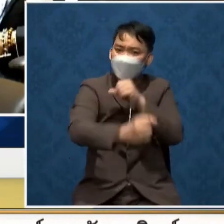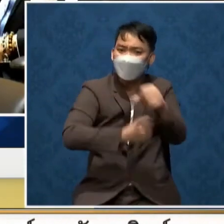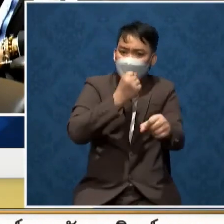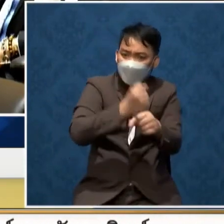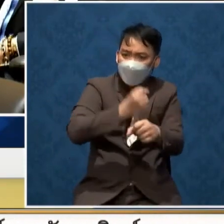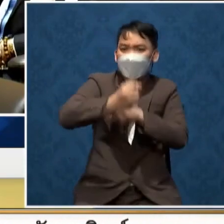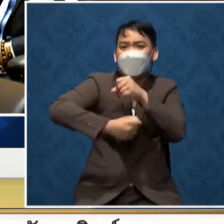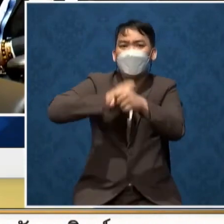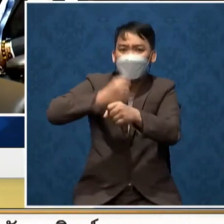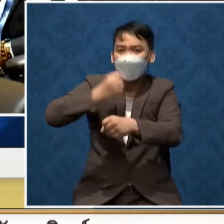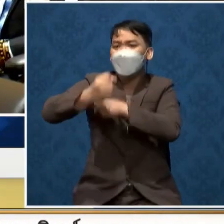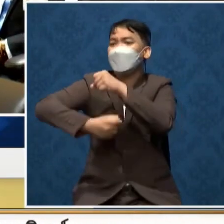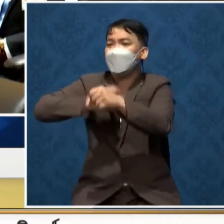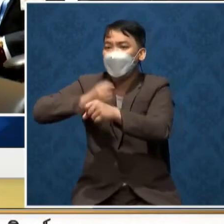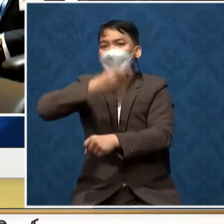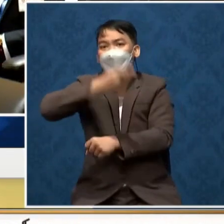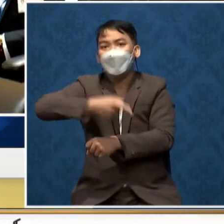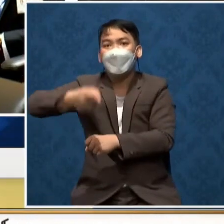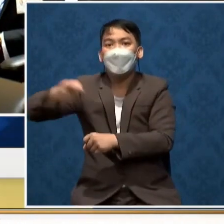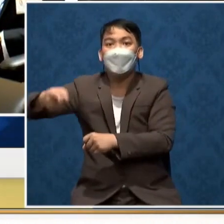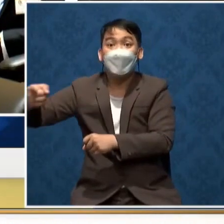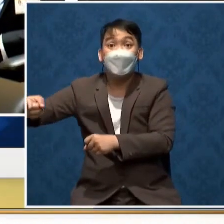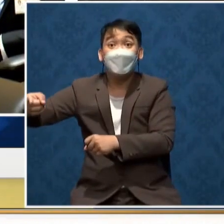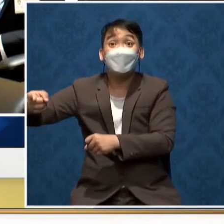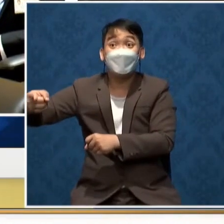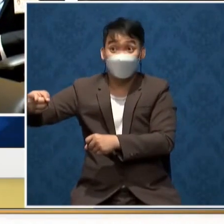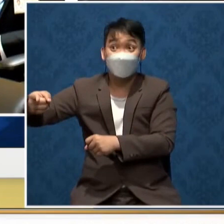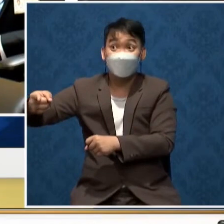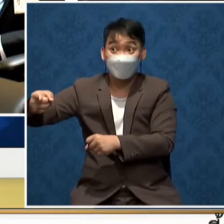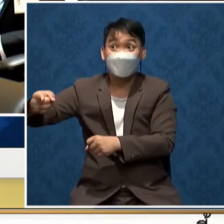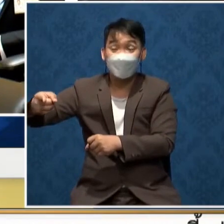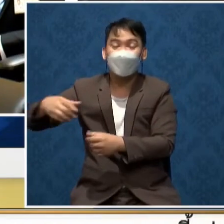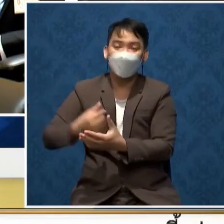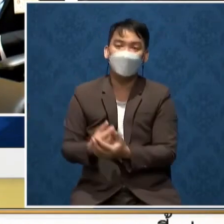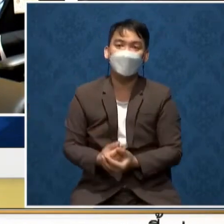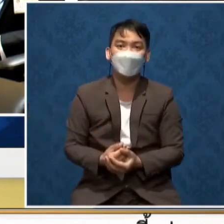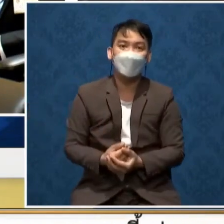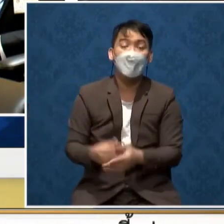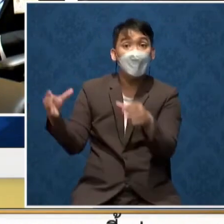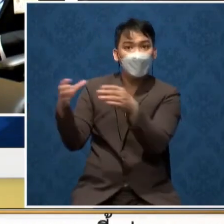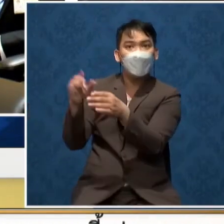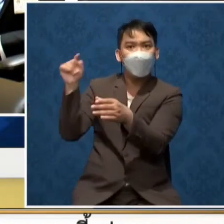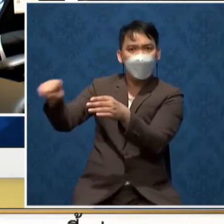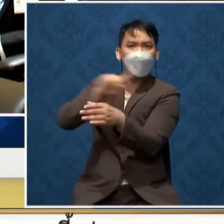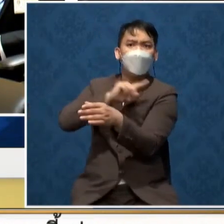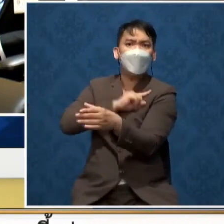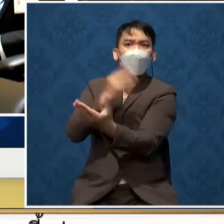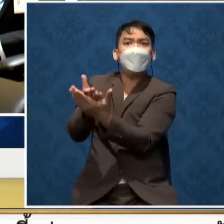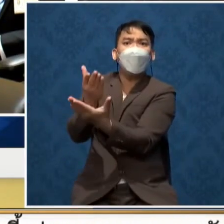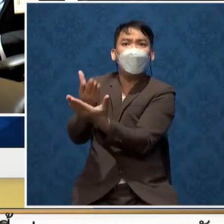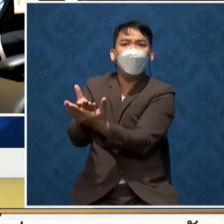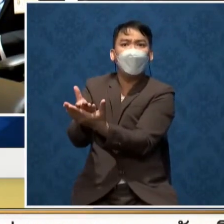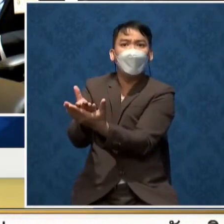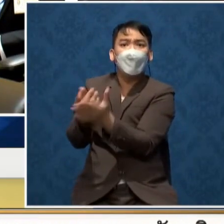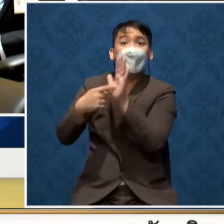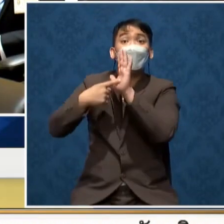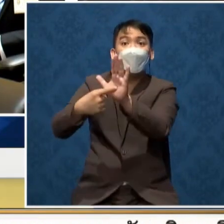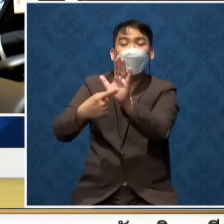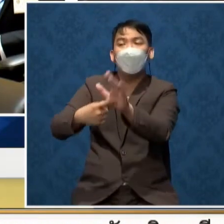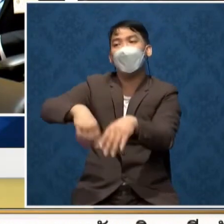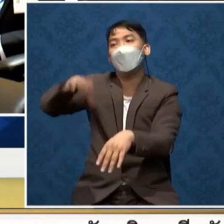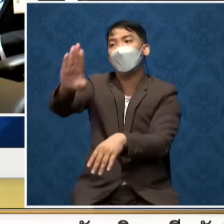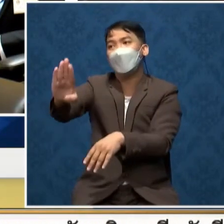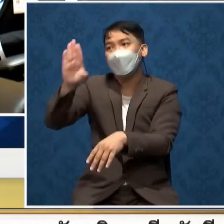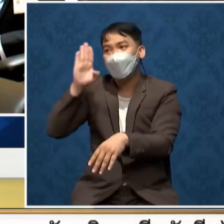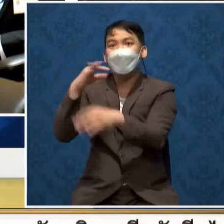มื่ วิเคราะห์งบประมาณจากการที่หน่วยรับงบประมาณไม่ว่าจะเป็นองค์กรอิสระนะครับและ